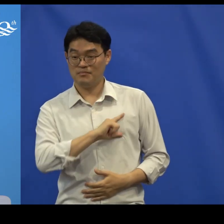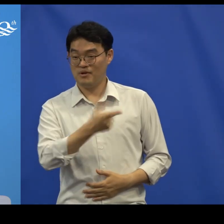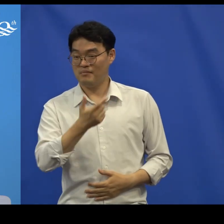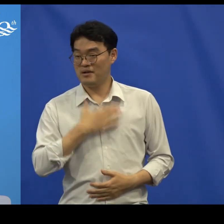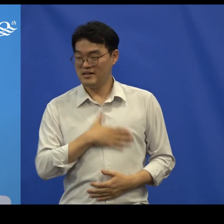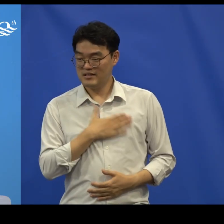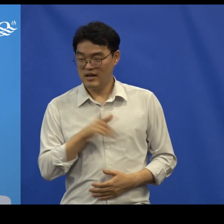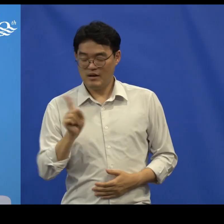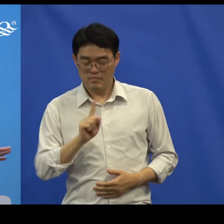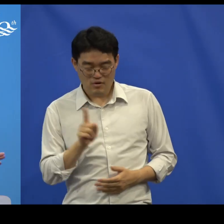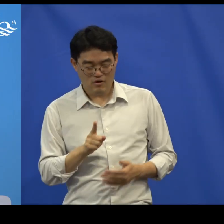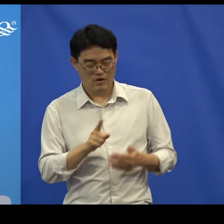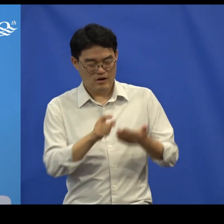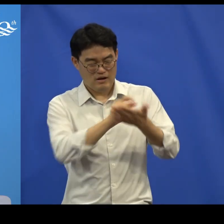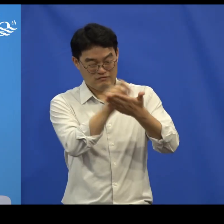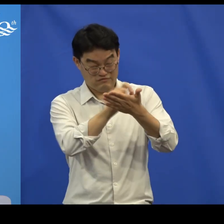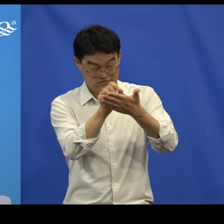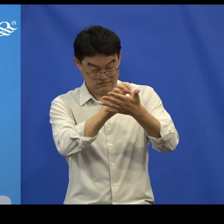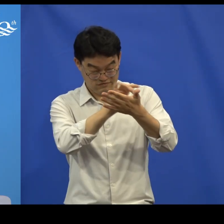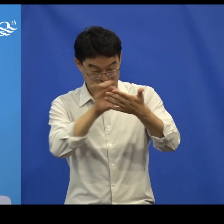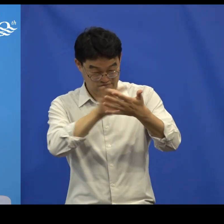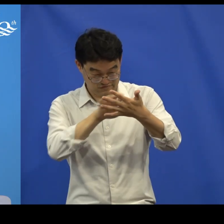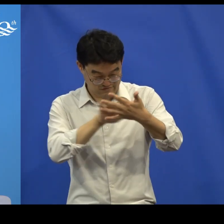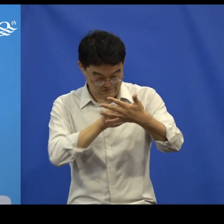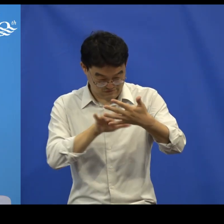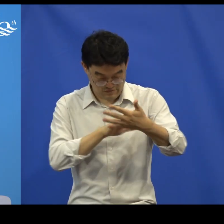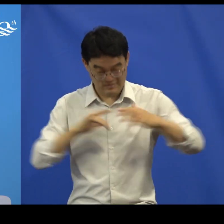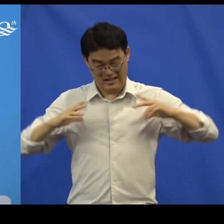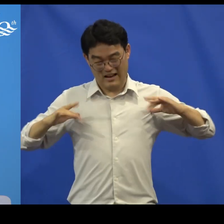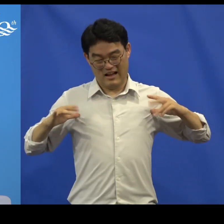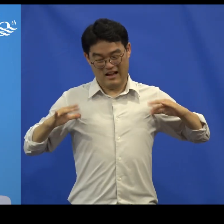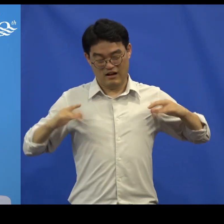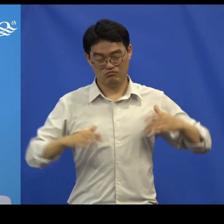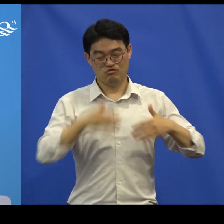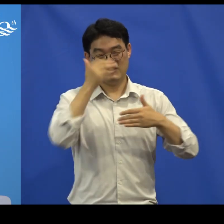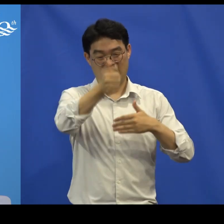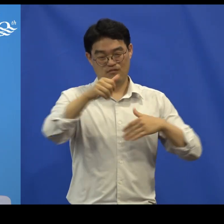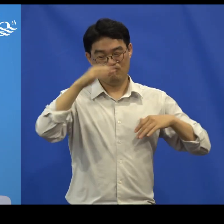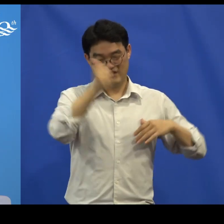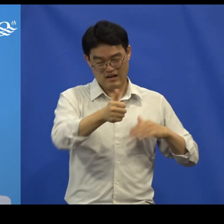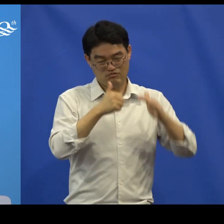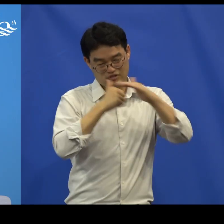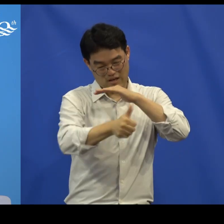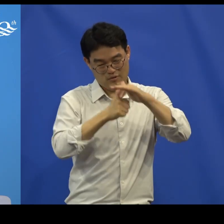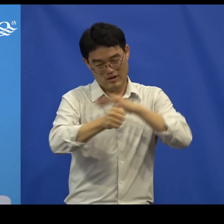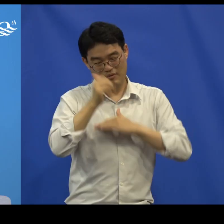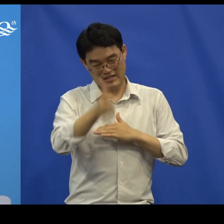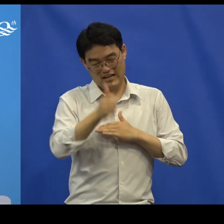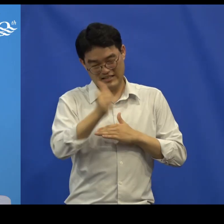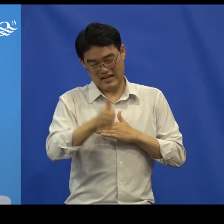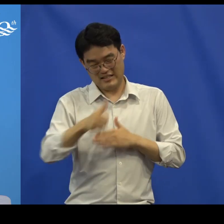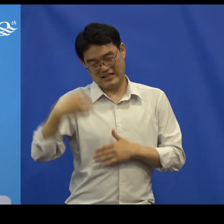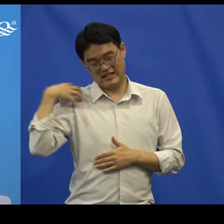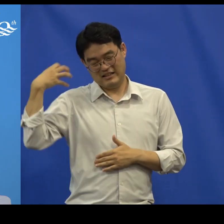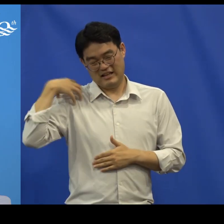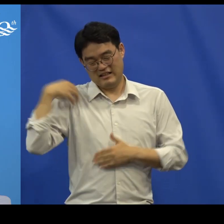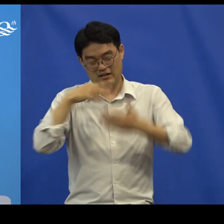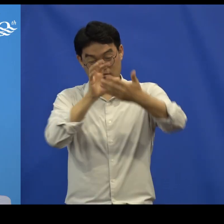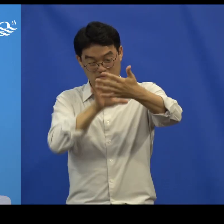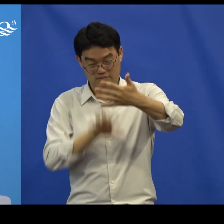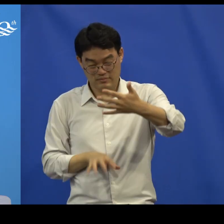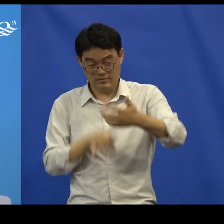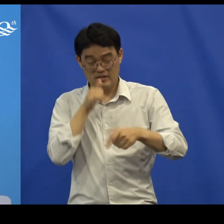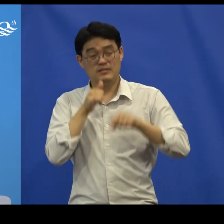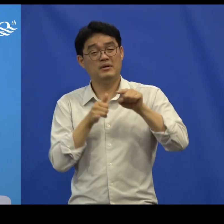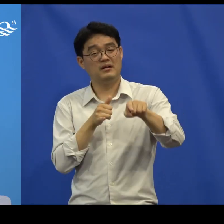하고 하는데요, 조금만 지나면 흔적도 없이 다 사라져요. 아무도. 물에 이름을 쓰는 거하고 똑같아요. 물 위에 이름을 한번 써보자